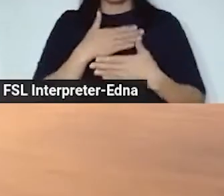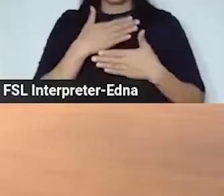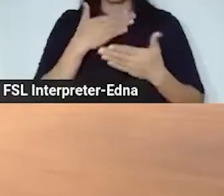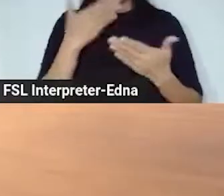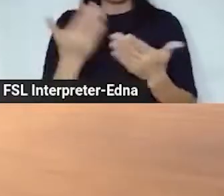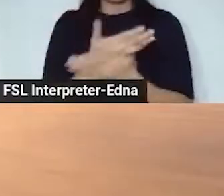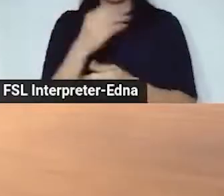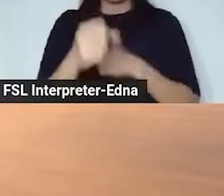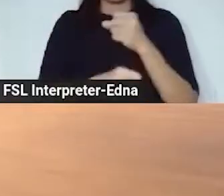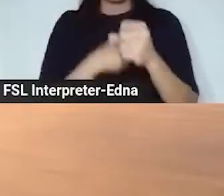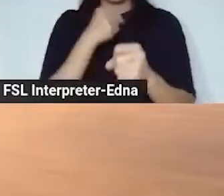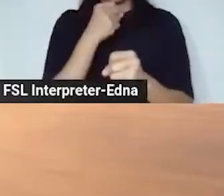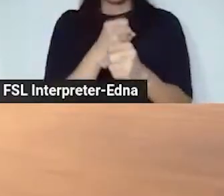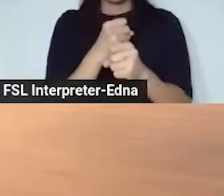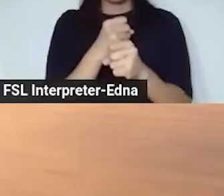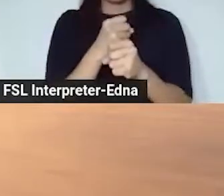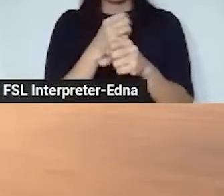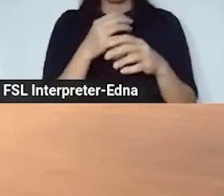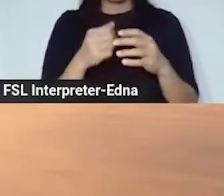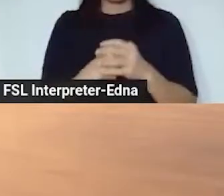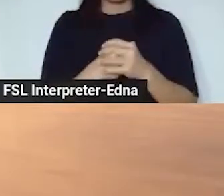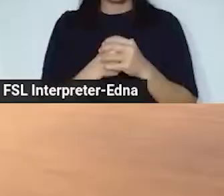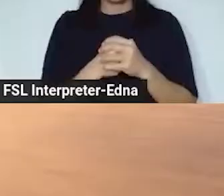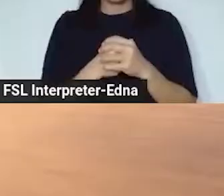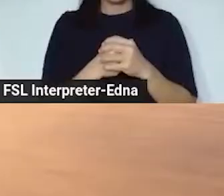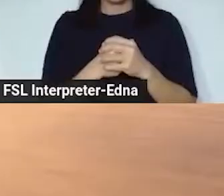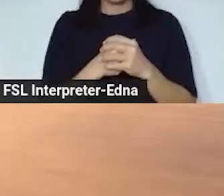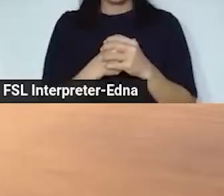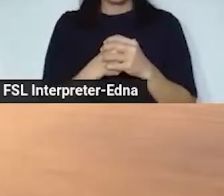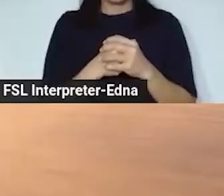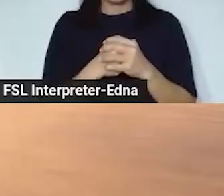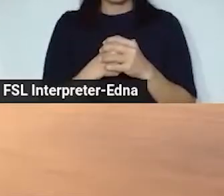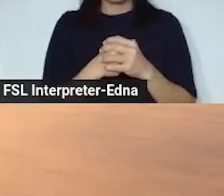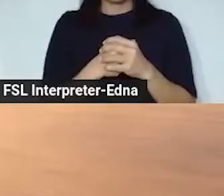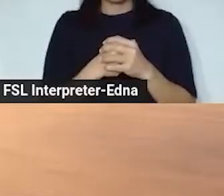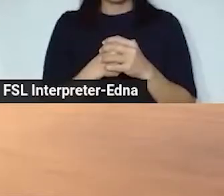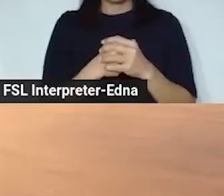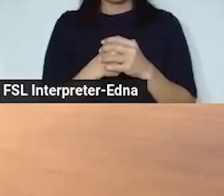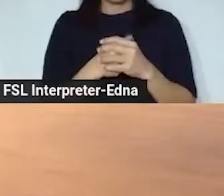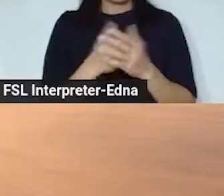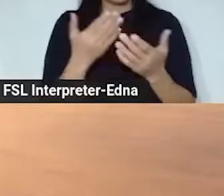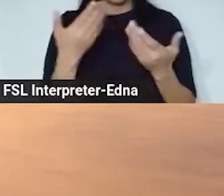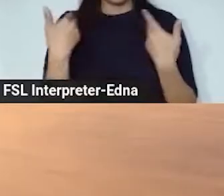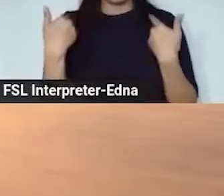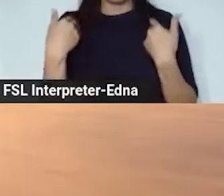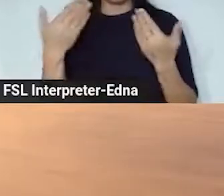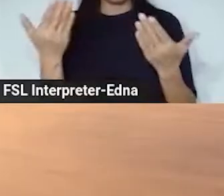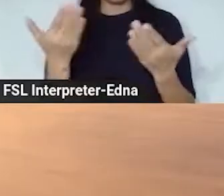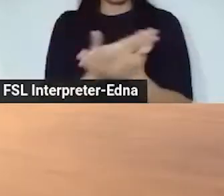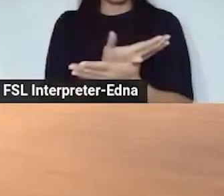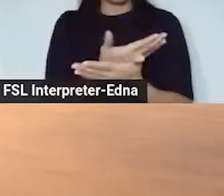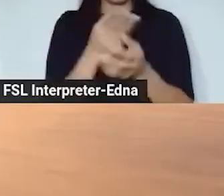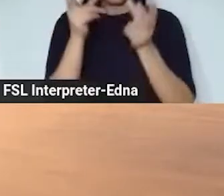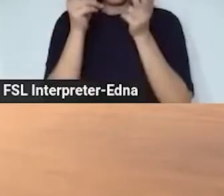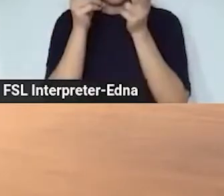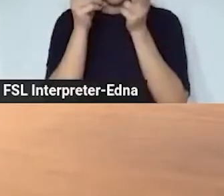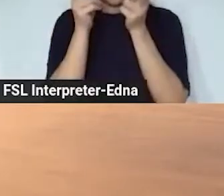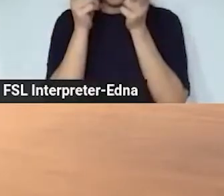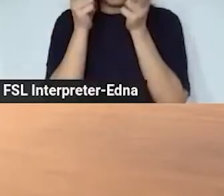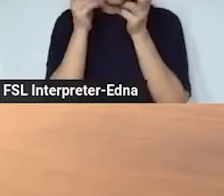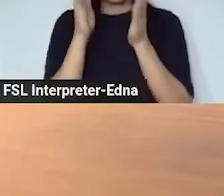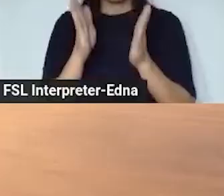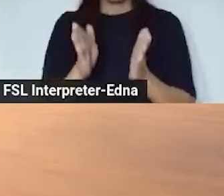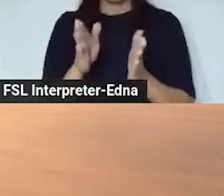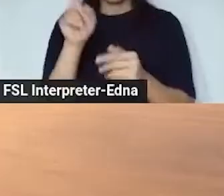lahat. Happy New Year, Miss Peggy. Opo, baka po meron tayong mga bagong manonood, maybe you can tell them, ano po ba ang God